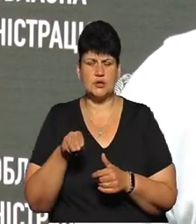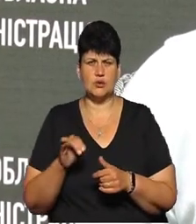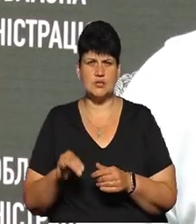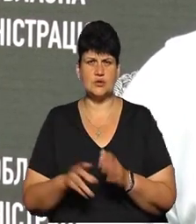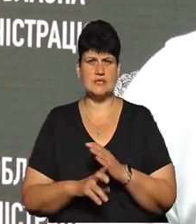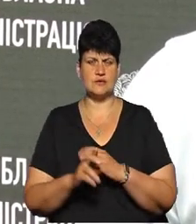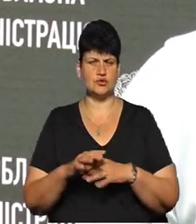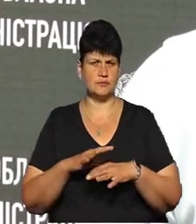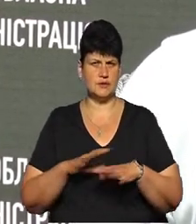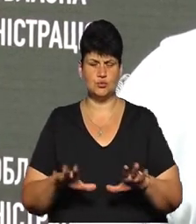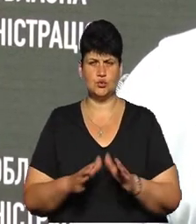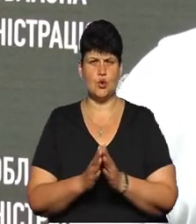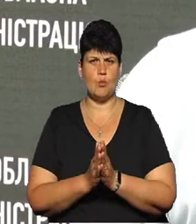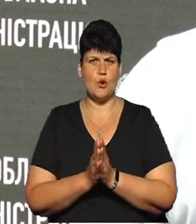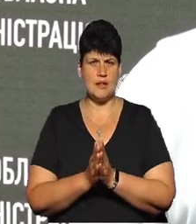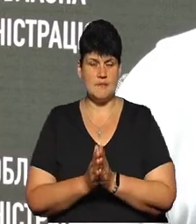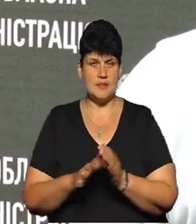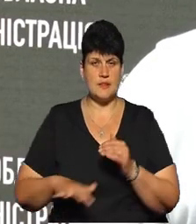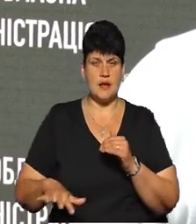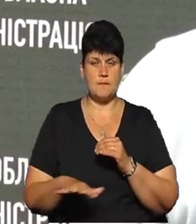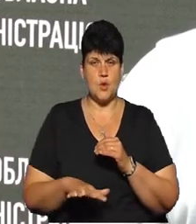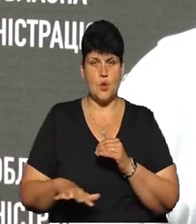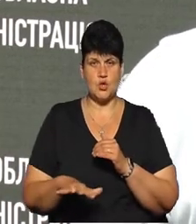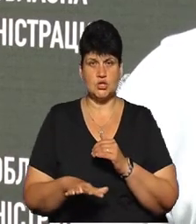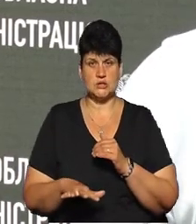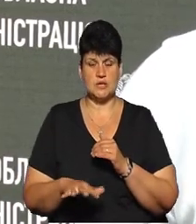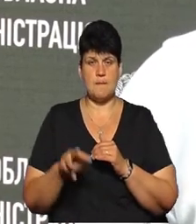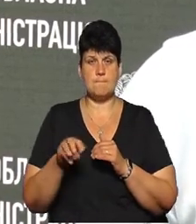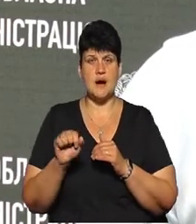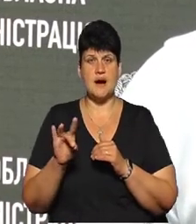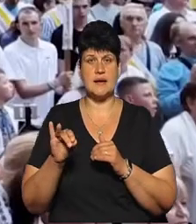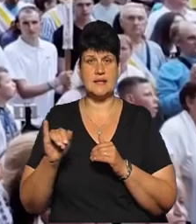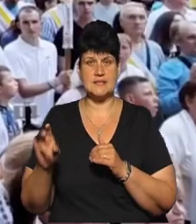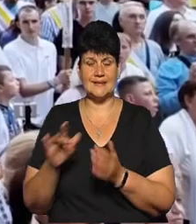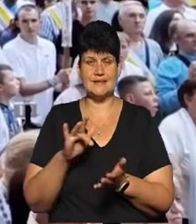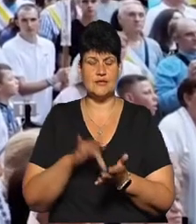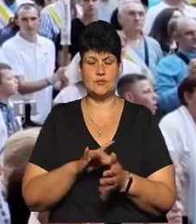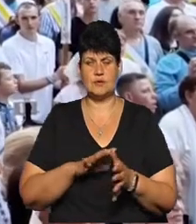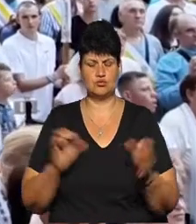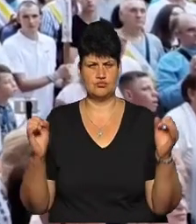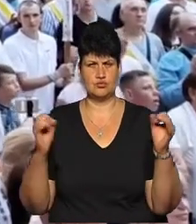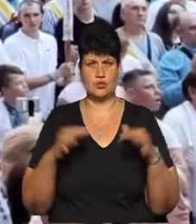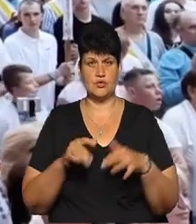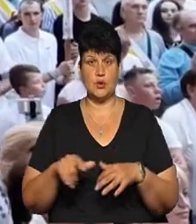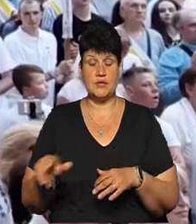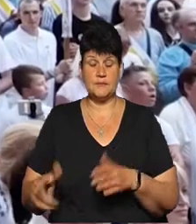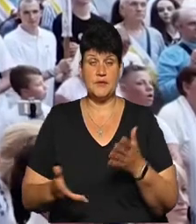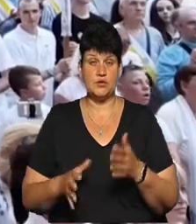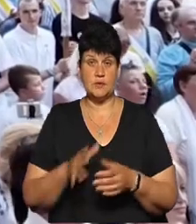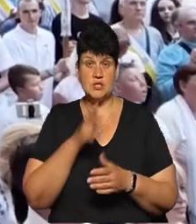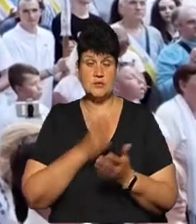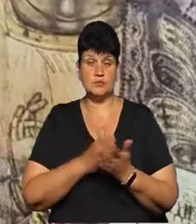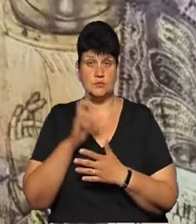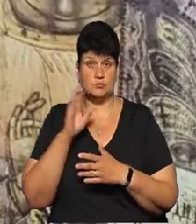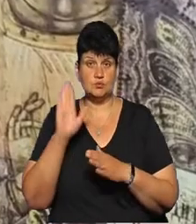молебня на площі перед Маріїнському центрі, для того, щоб не було скупчення людей. Якщо під час богослужінь буде повітряна